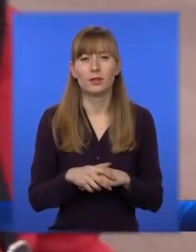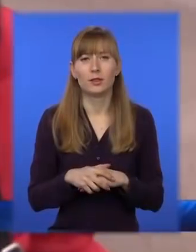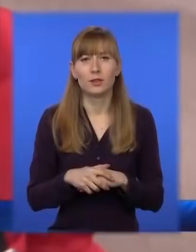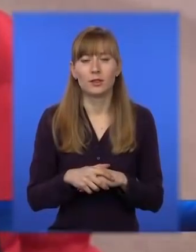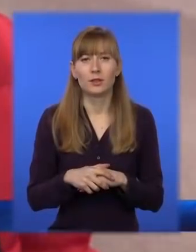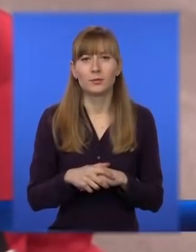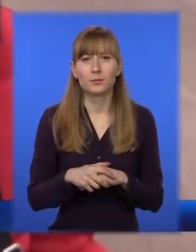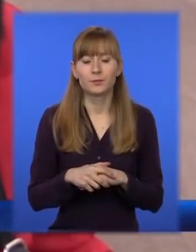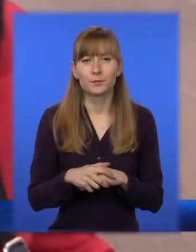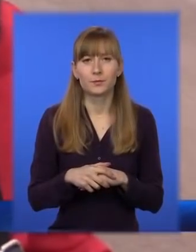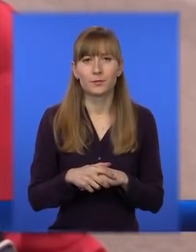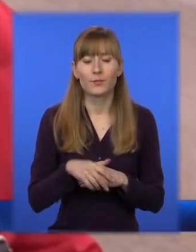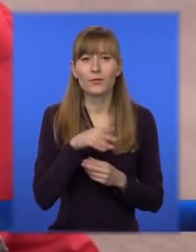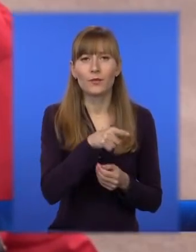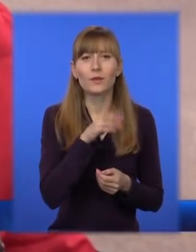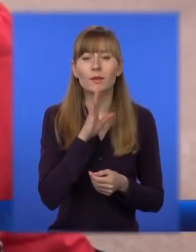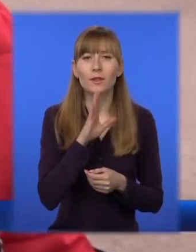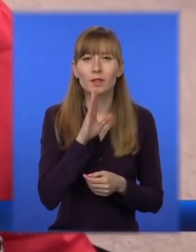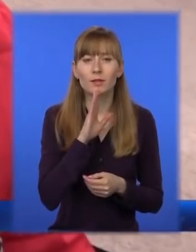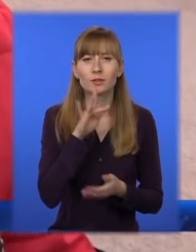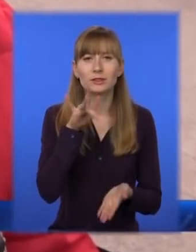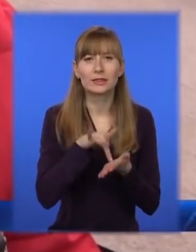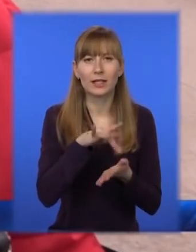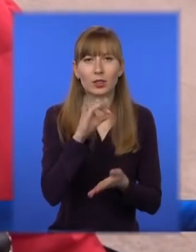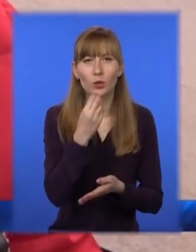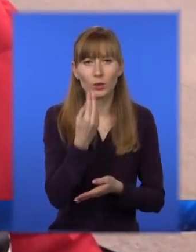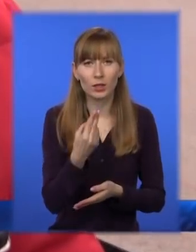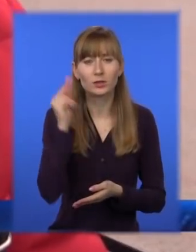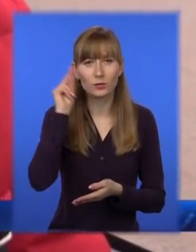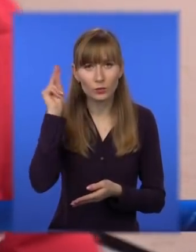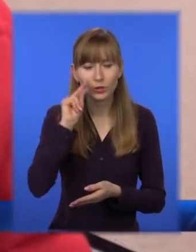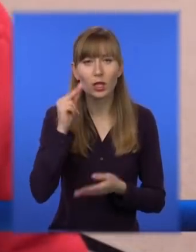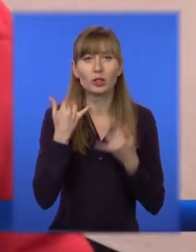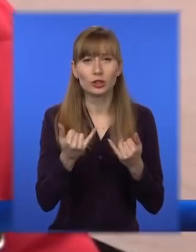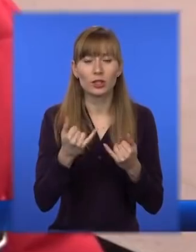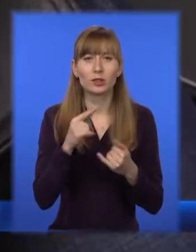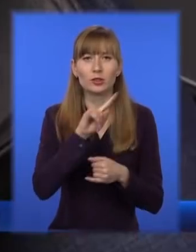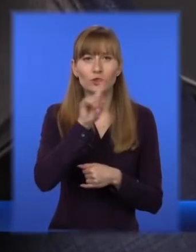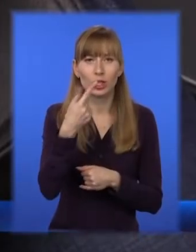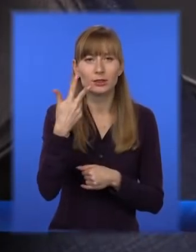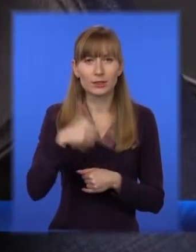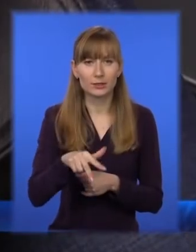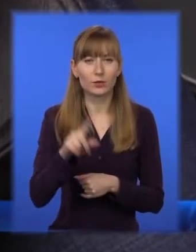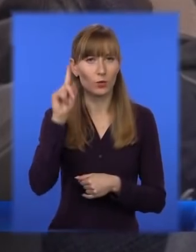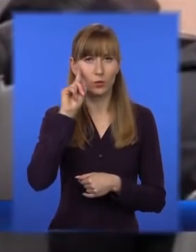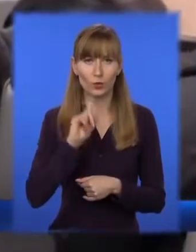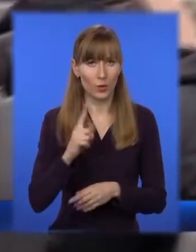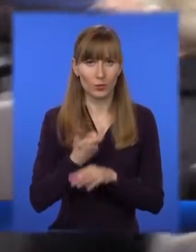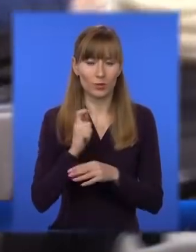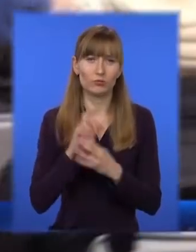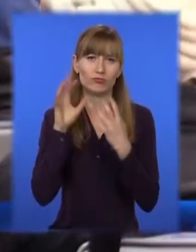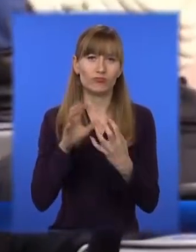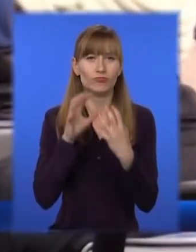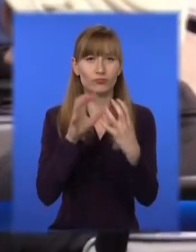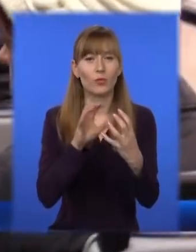платили. Вікторія Усатюк – інгульчанка, але навчається в центрі міста. Каже, зараз півтори години дороги куди комфортніші, адже